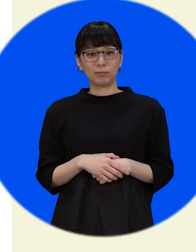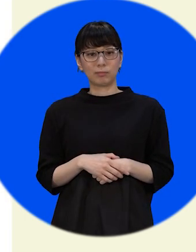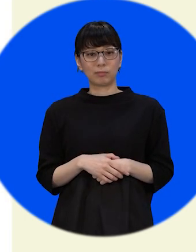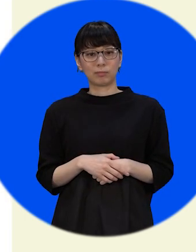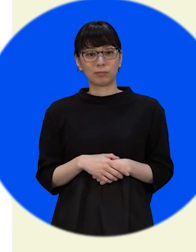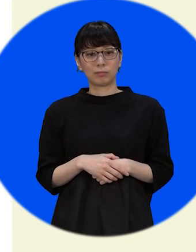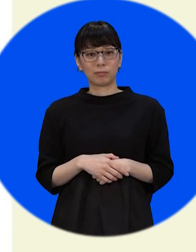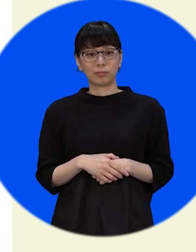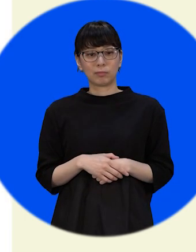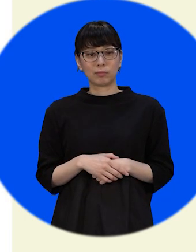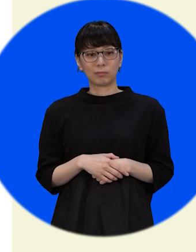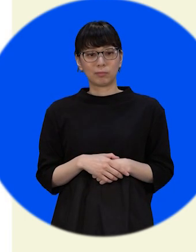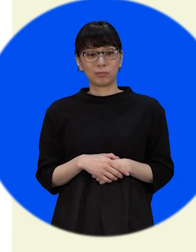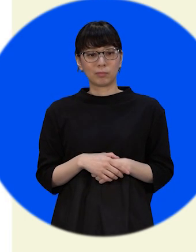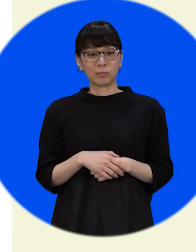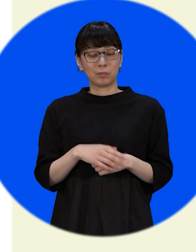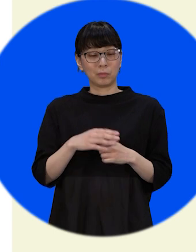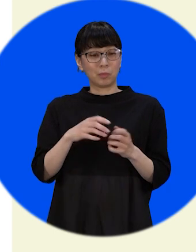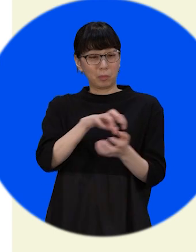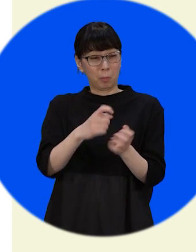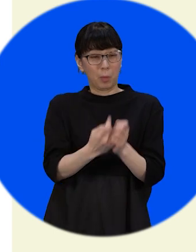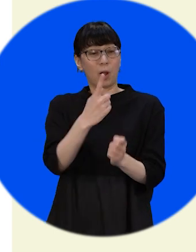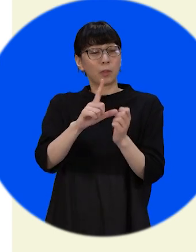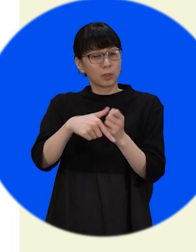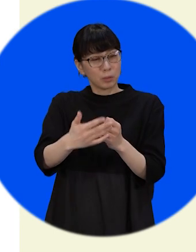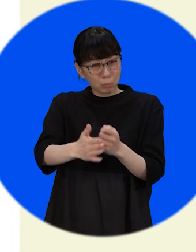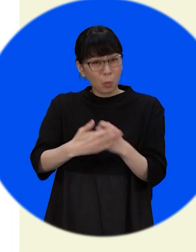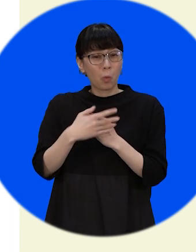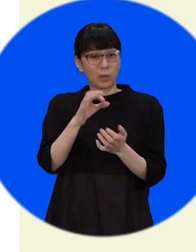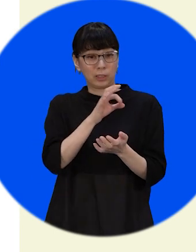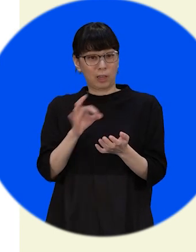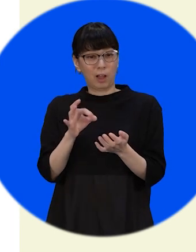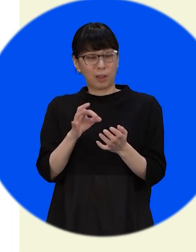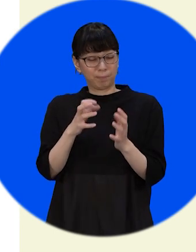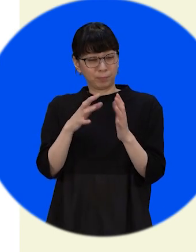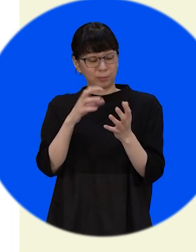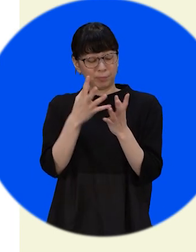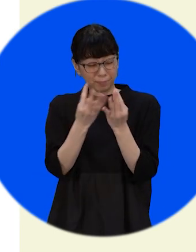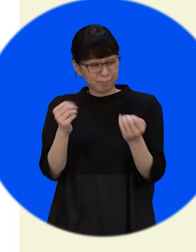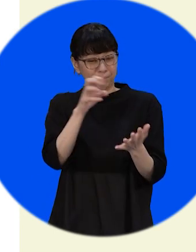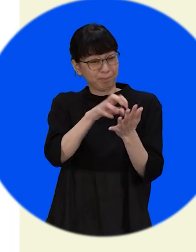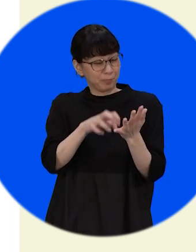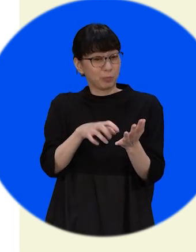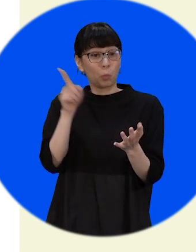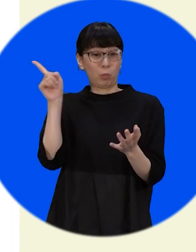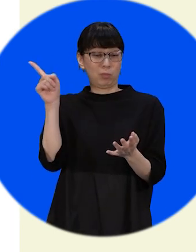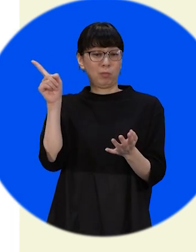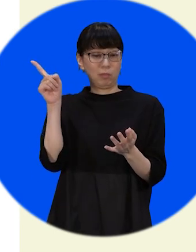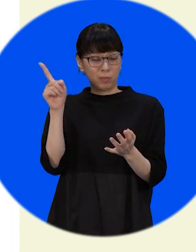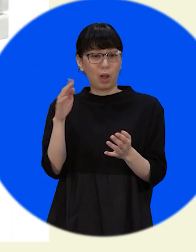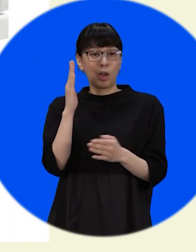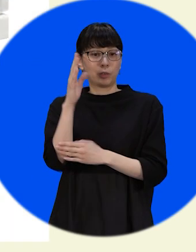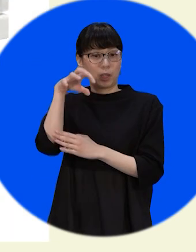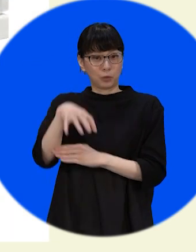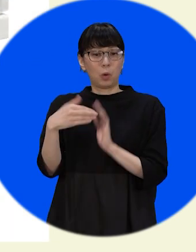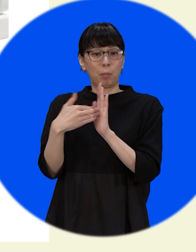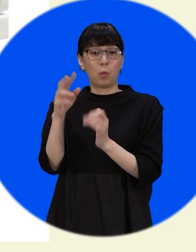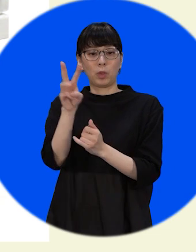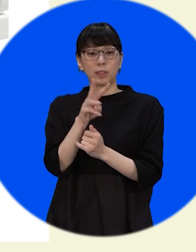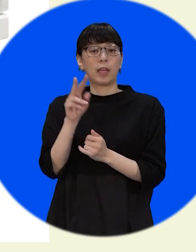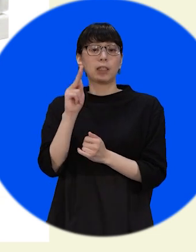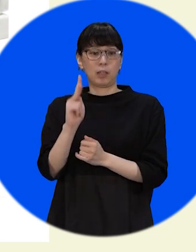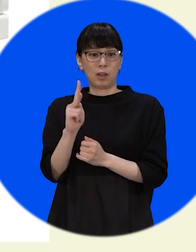載っています。いざという時に役に立つ防災用品がたくさん載ったパンフレットは区役所防災